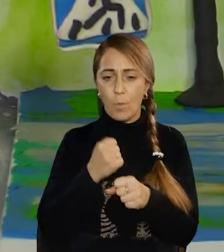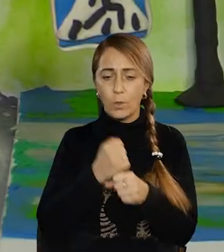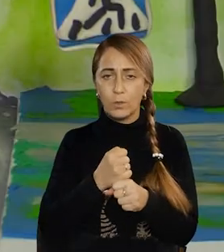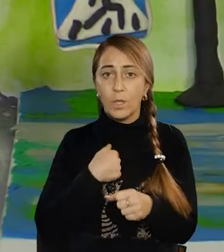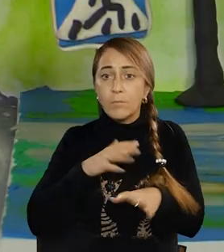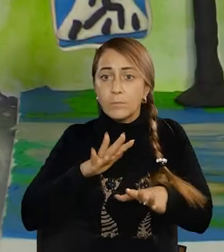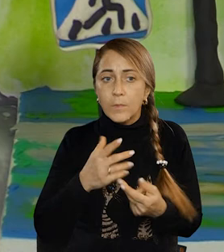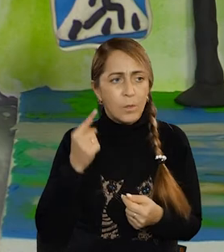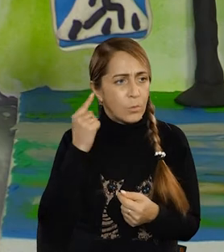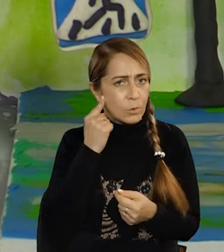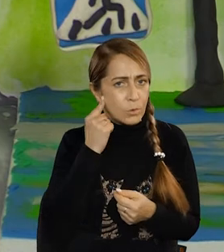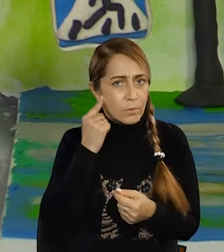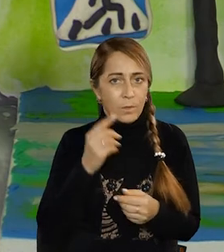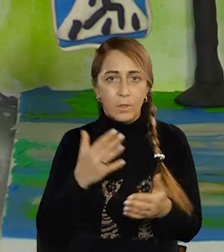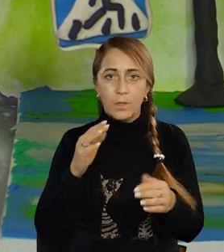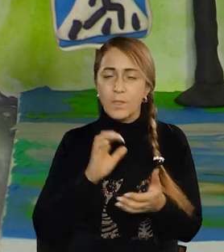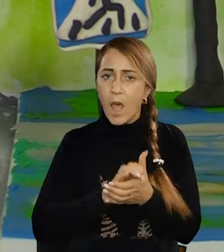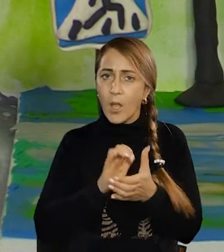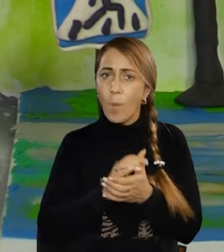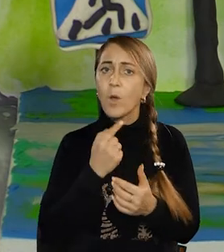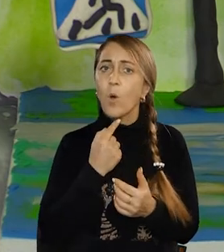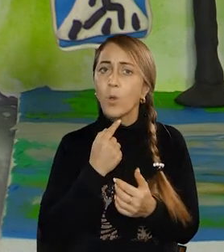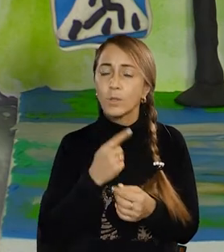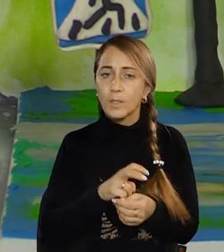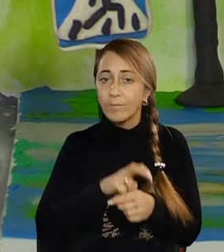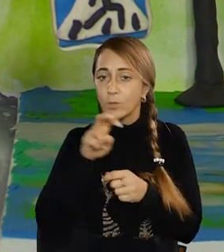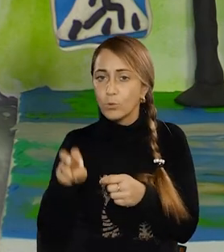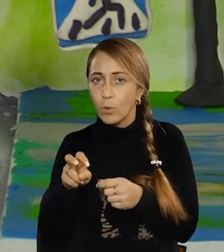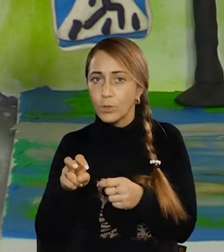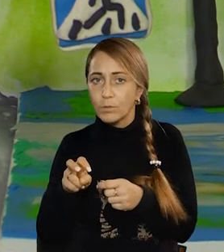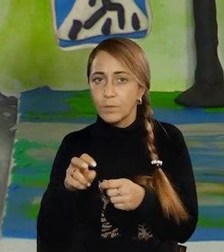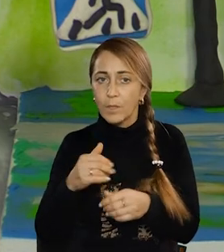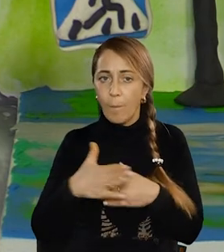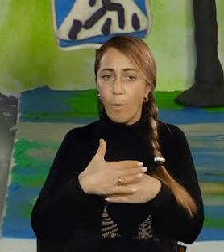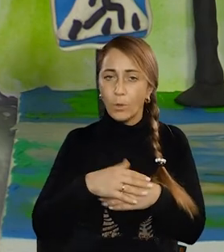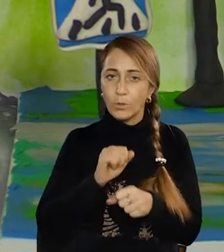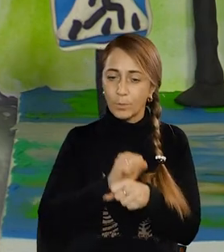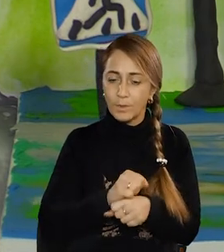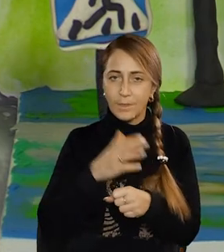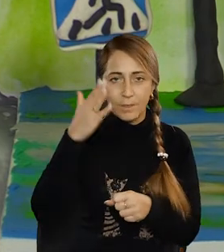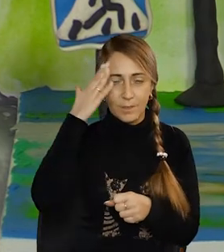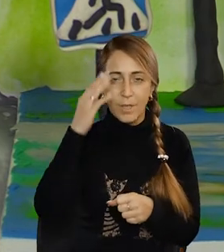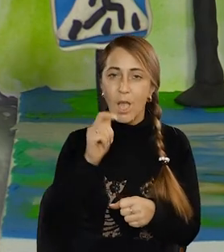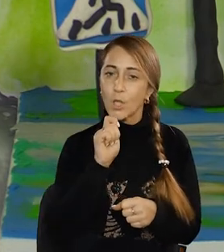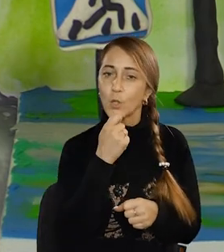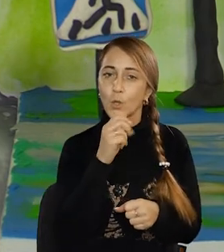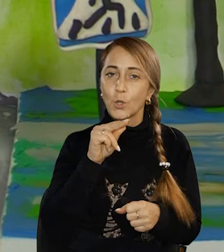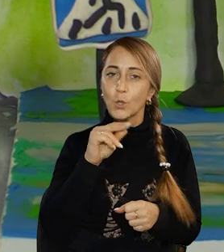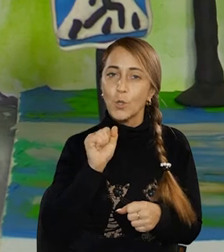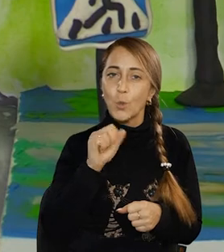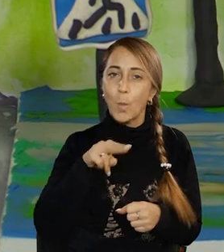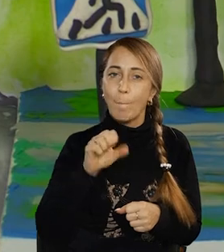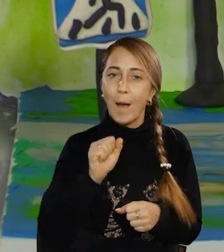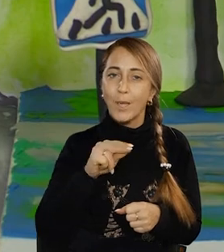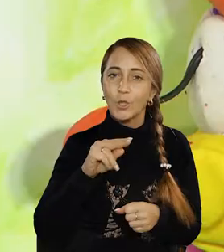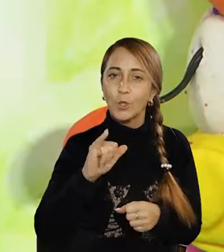Аж раптом почув дзвінкий знайомий голос та відскочив у бік. Поруч зупинився веселий чупа-чупс. «Привіт, Кру!»